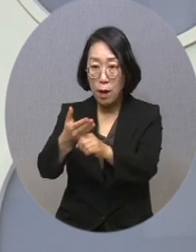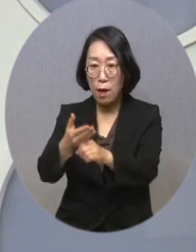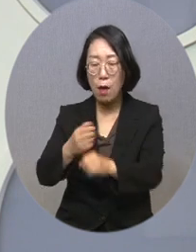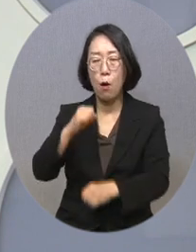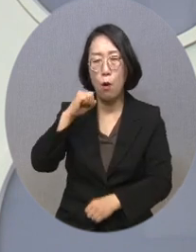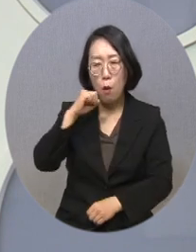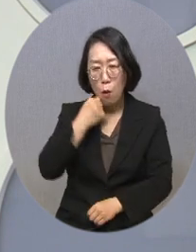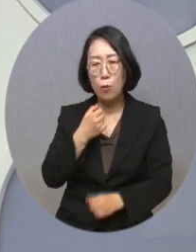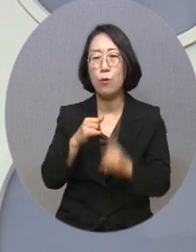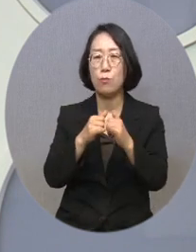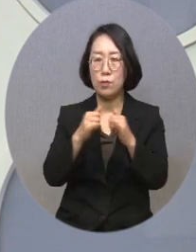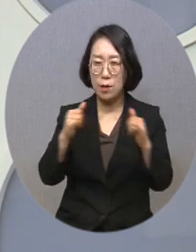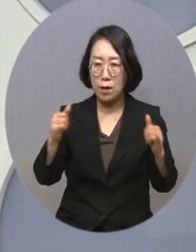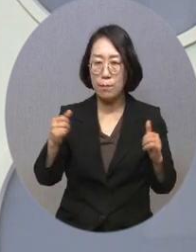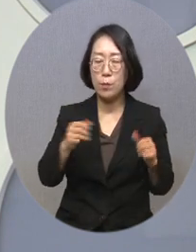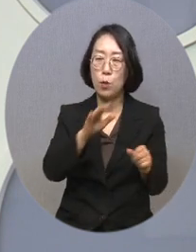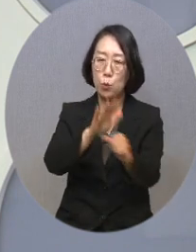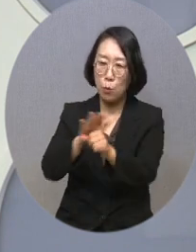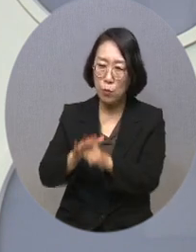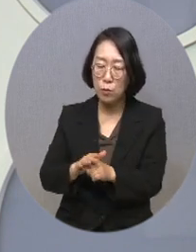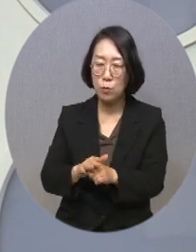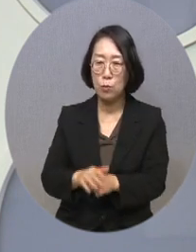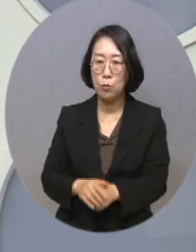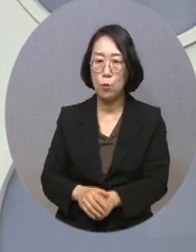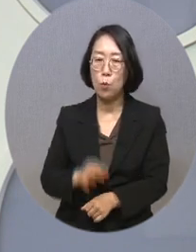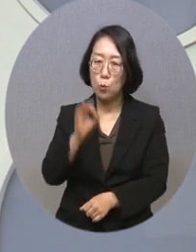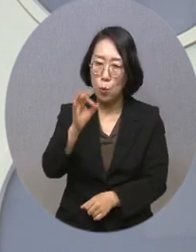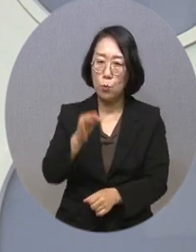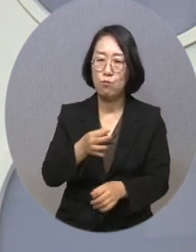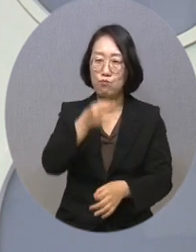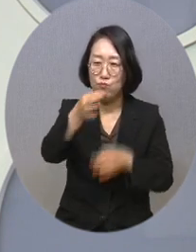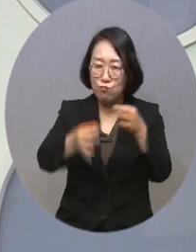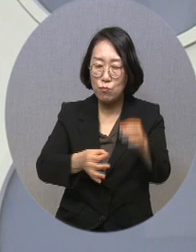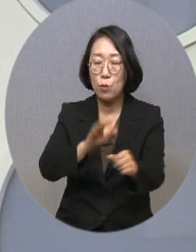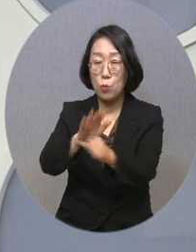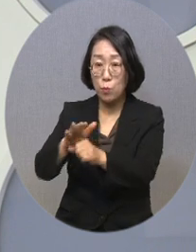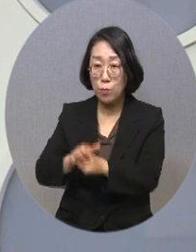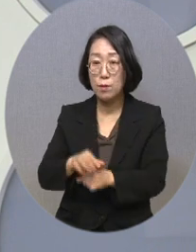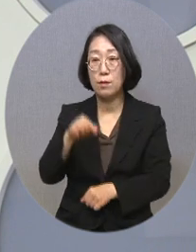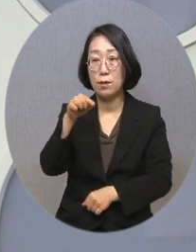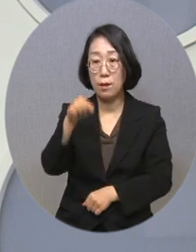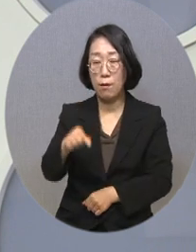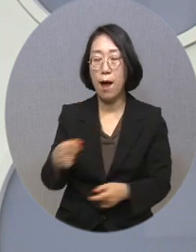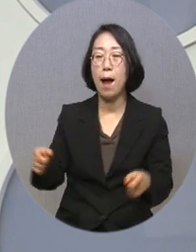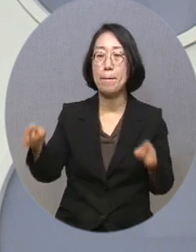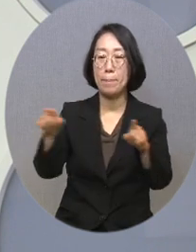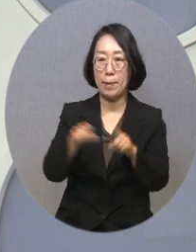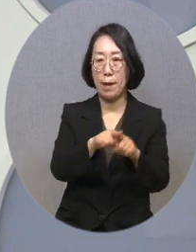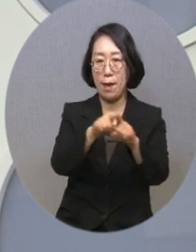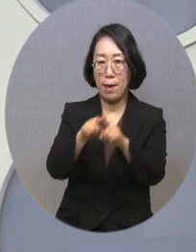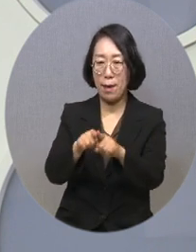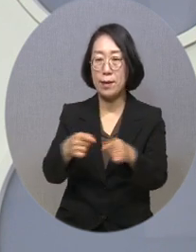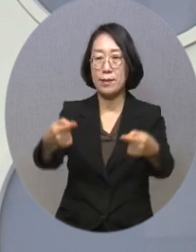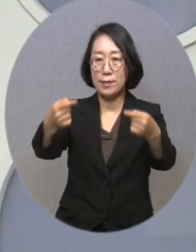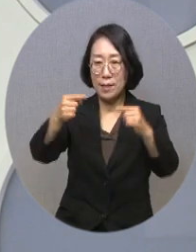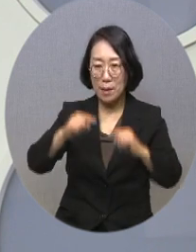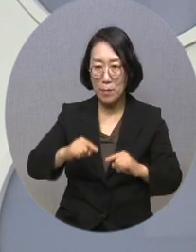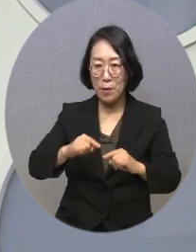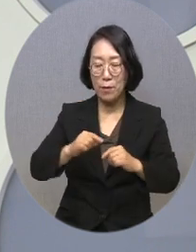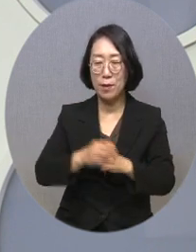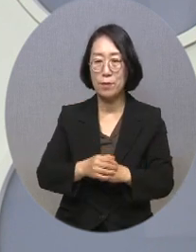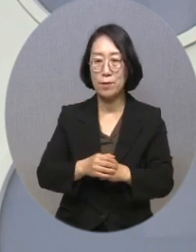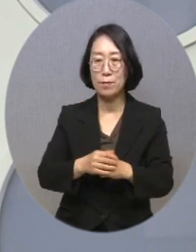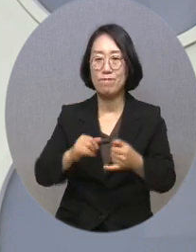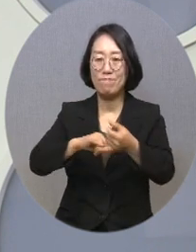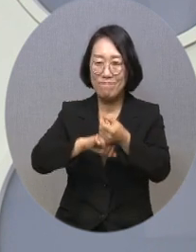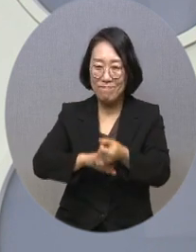그 생활비와 또 장학금을 지원할 수 있는 이런 부분들에 대해서 함께 동참해 주실 것을